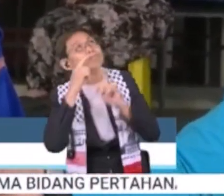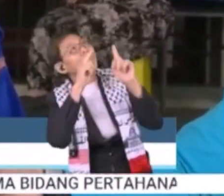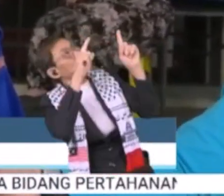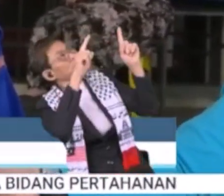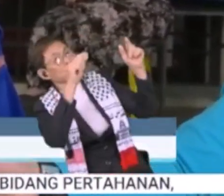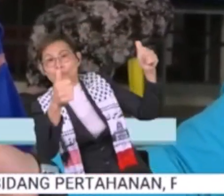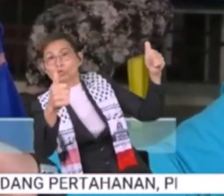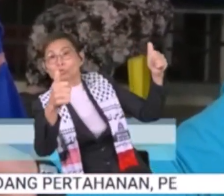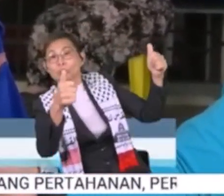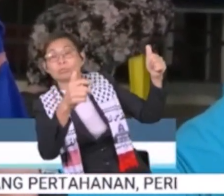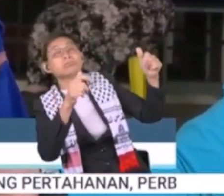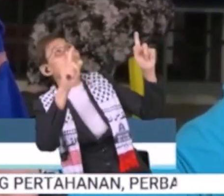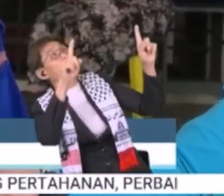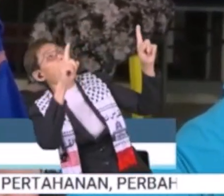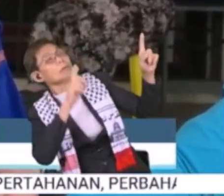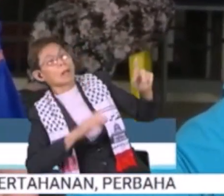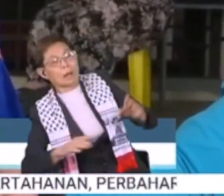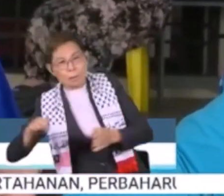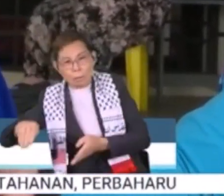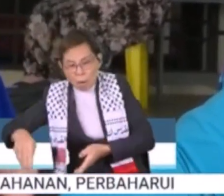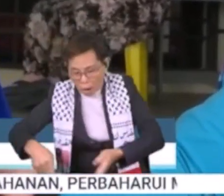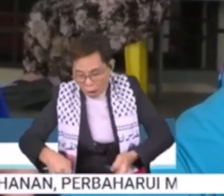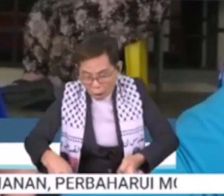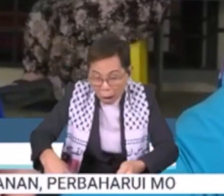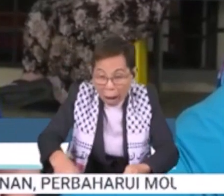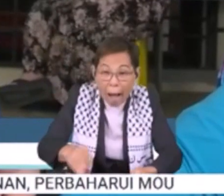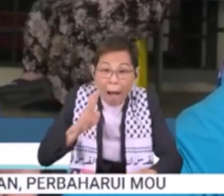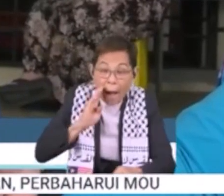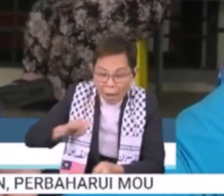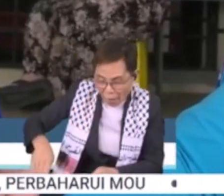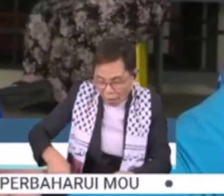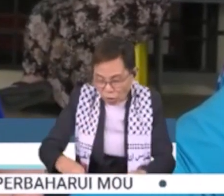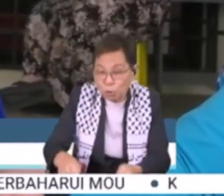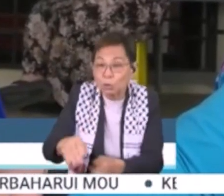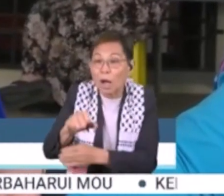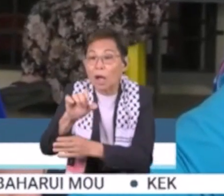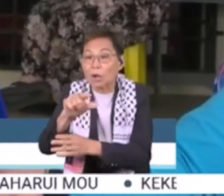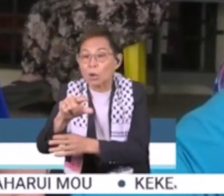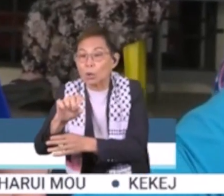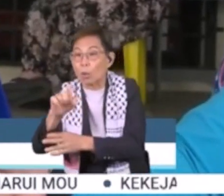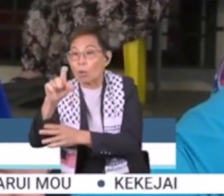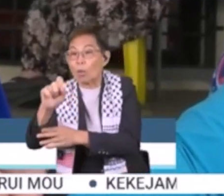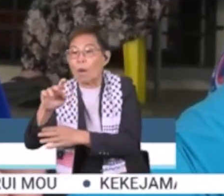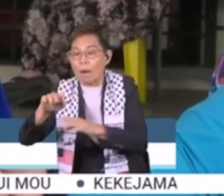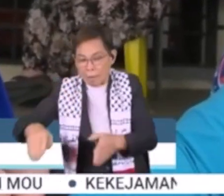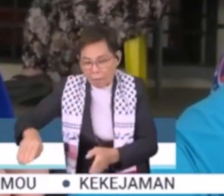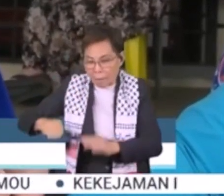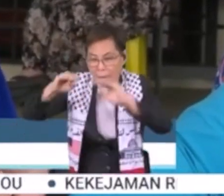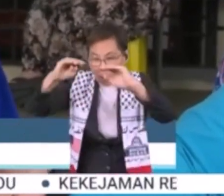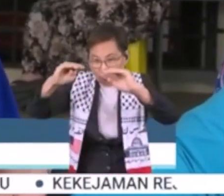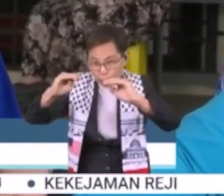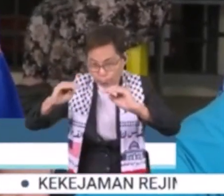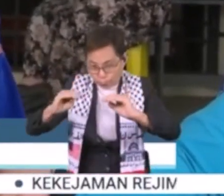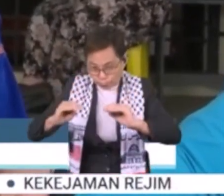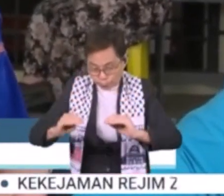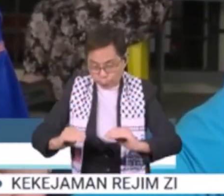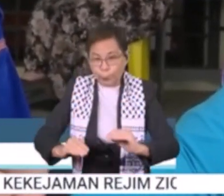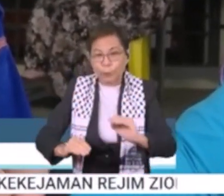dan paras air sungai golok pun menurun lebih kurang